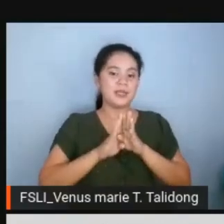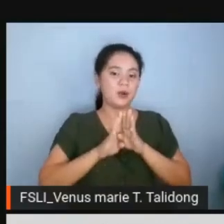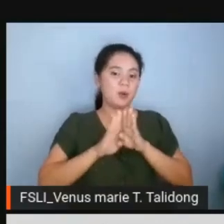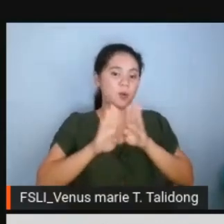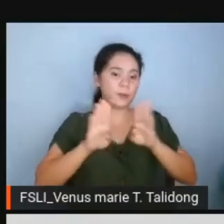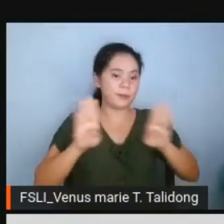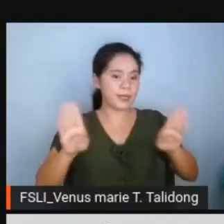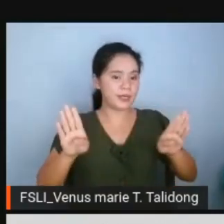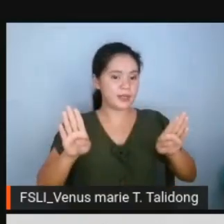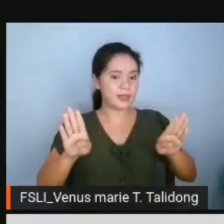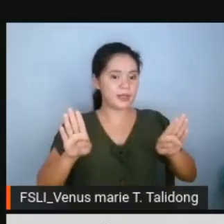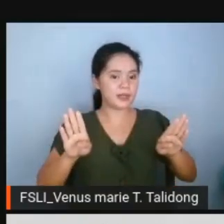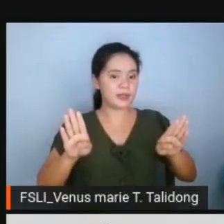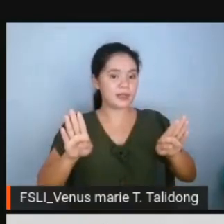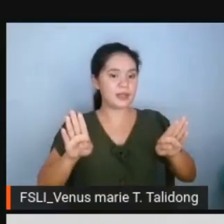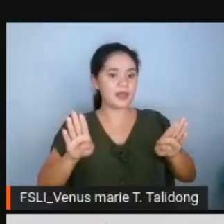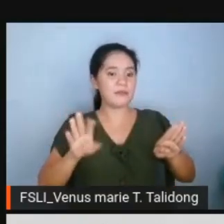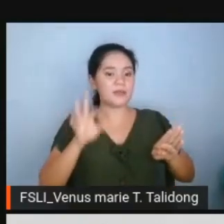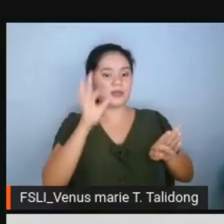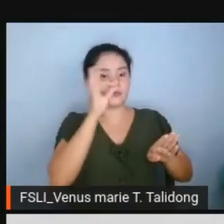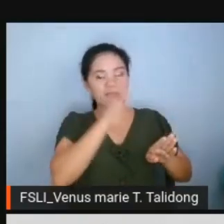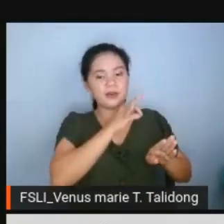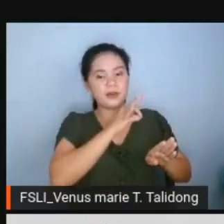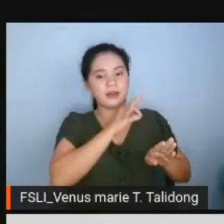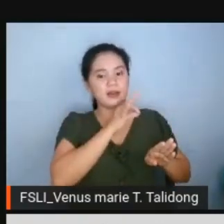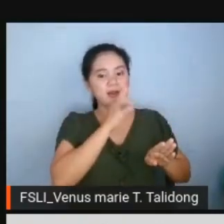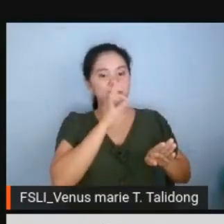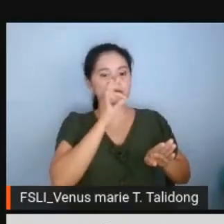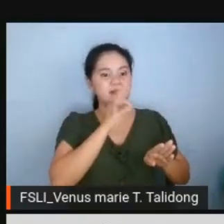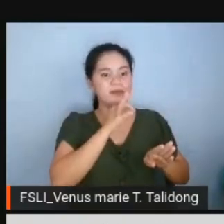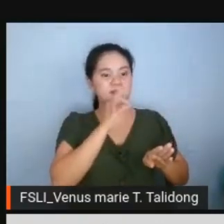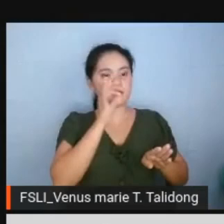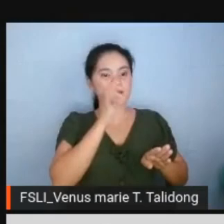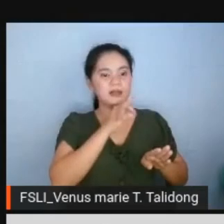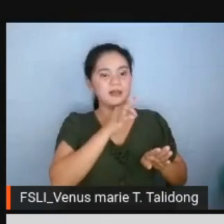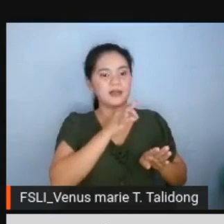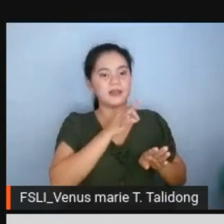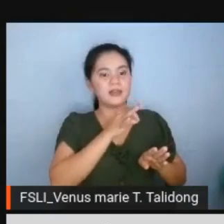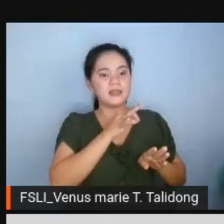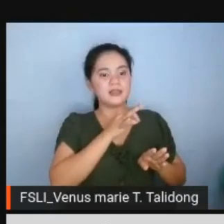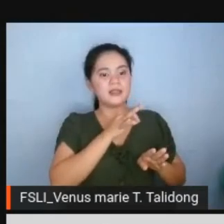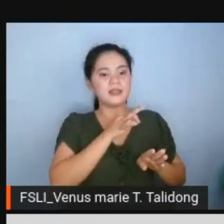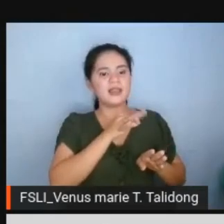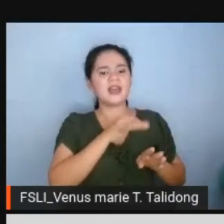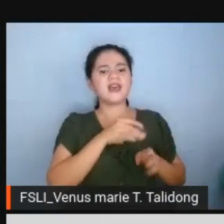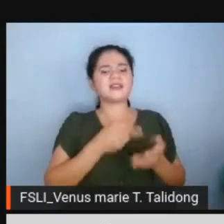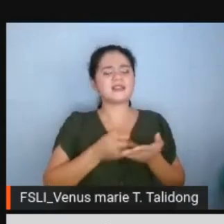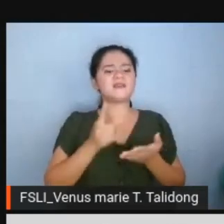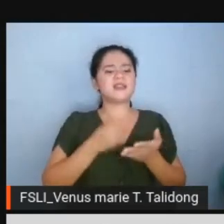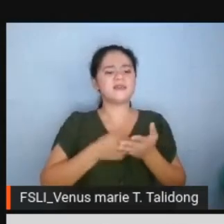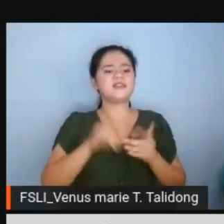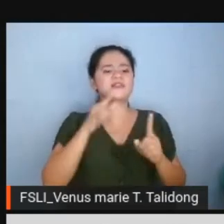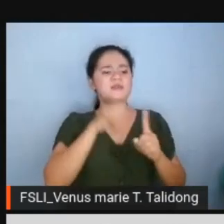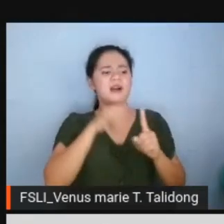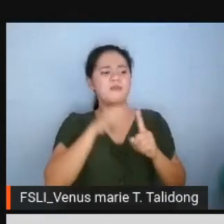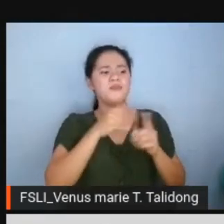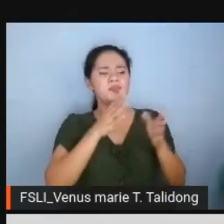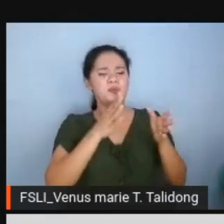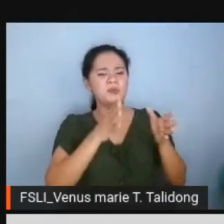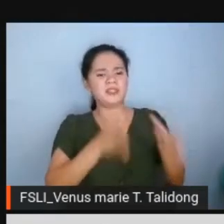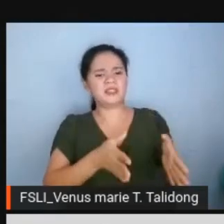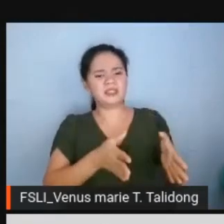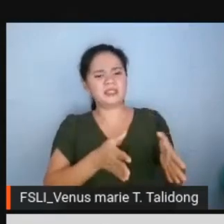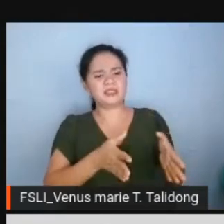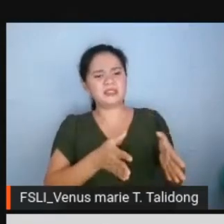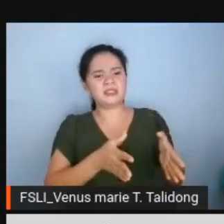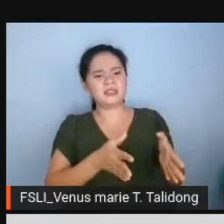be straightforward and upfront. Dahil minsan yung mga bullies talaga, no, based on my experience, yung mga bullies lang talaga